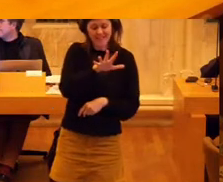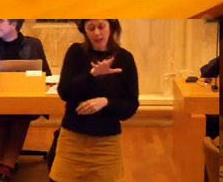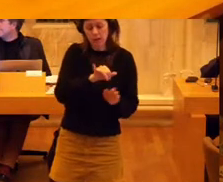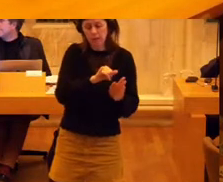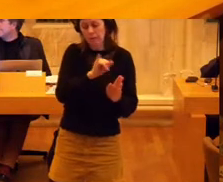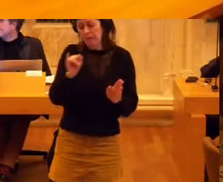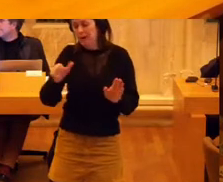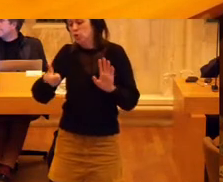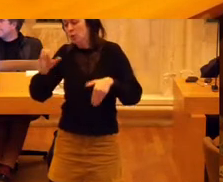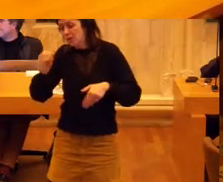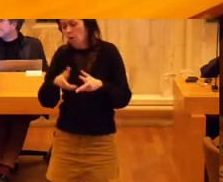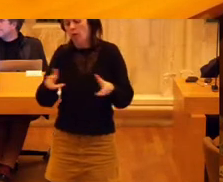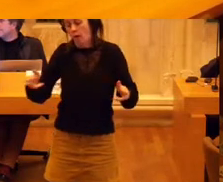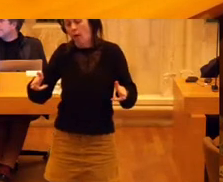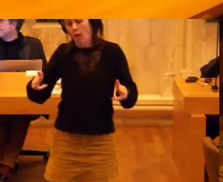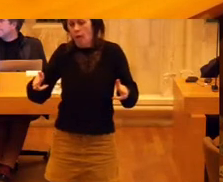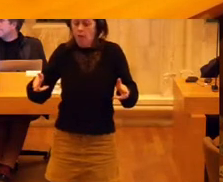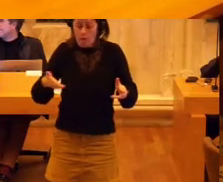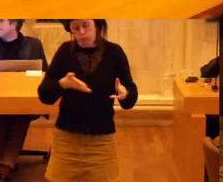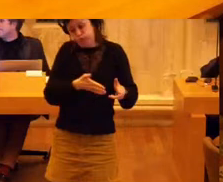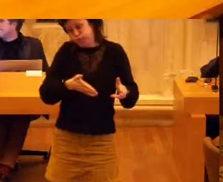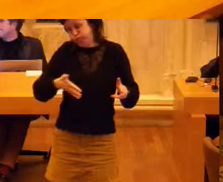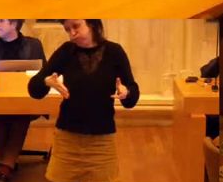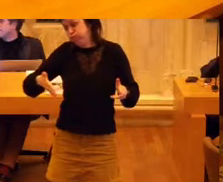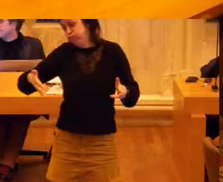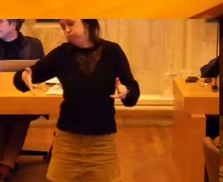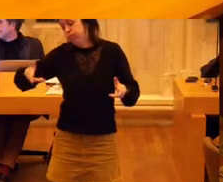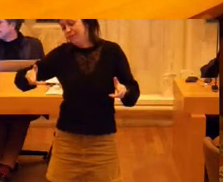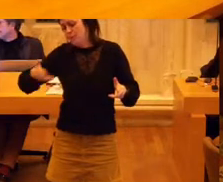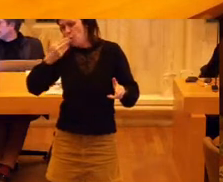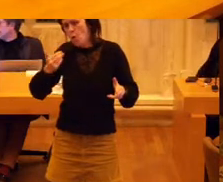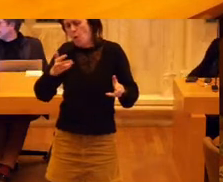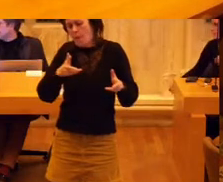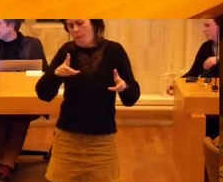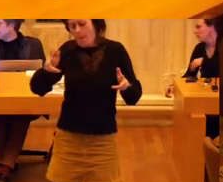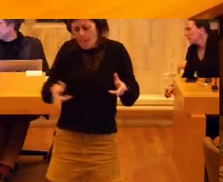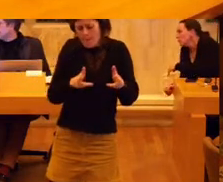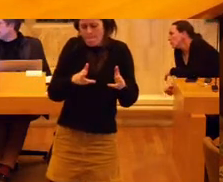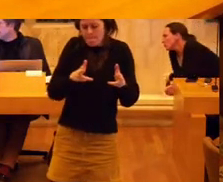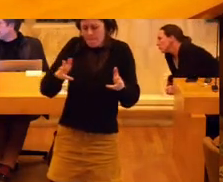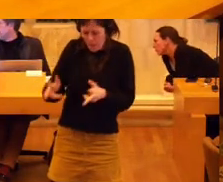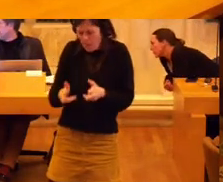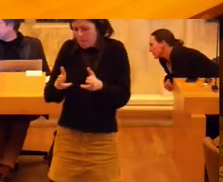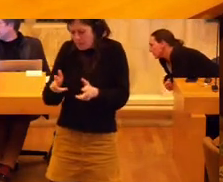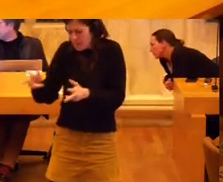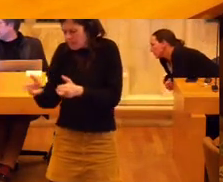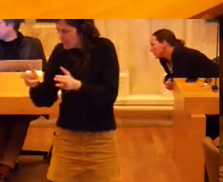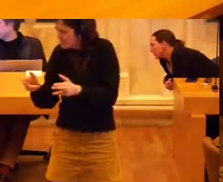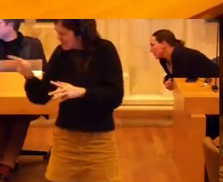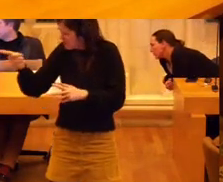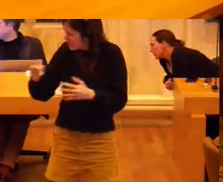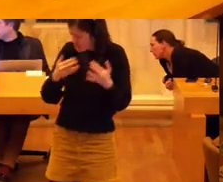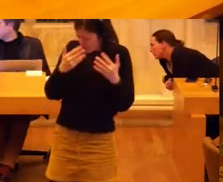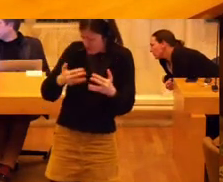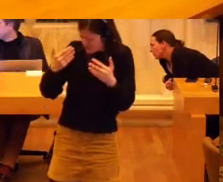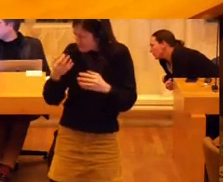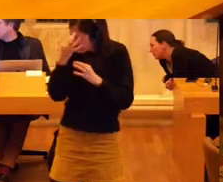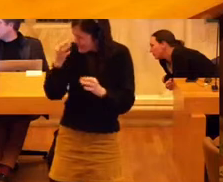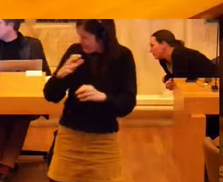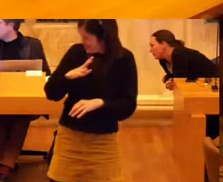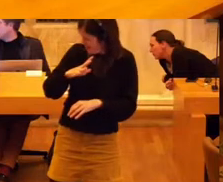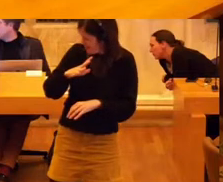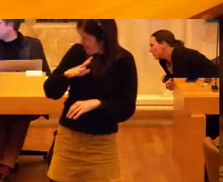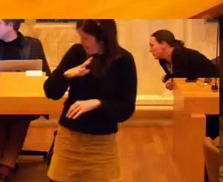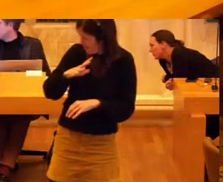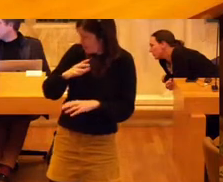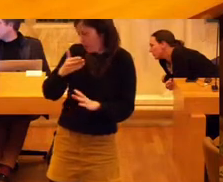même très large. Donc voilà, je ne sais pas si ces données existent, mais en tout cas, si elles existent, elles viendraient utilement compléter la présentation